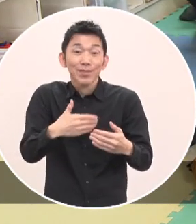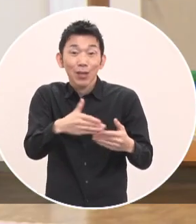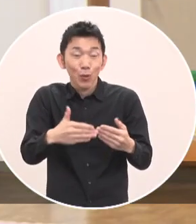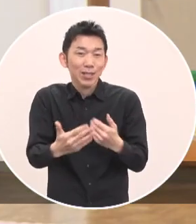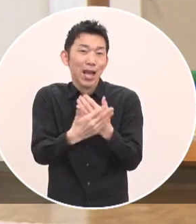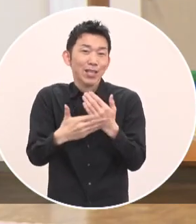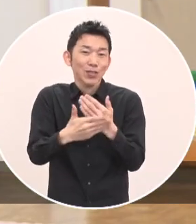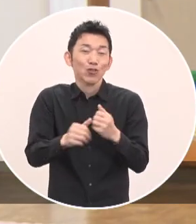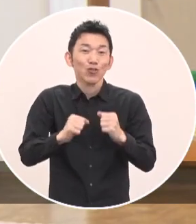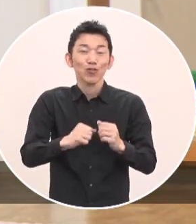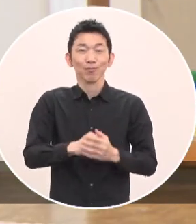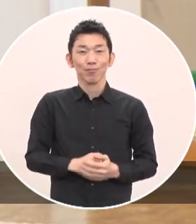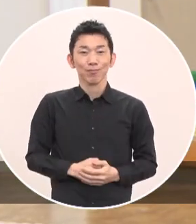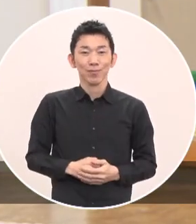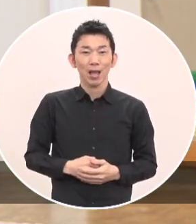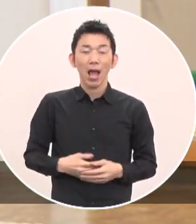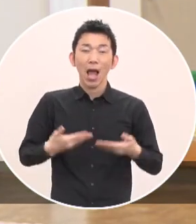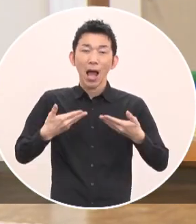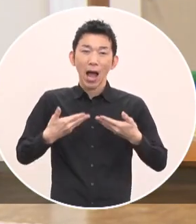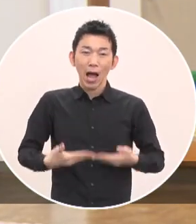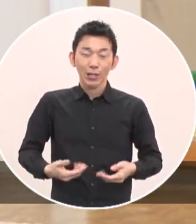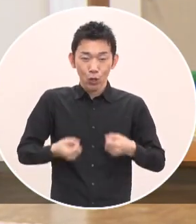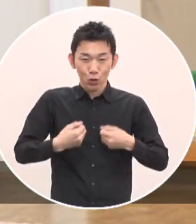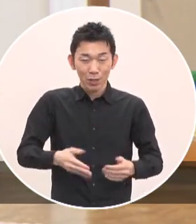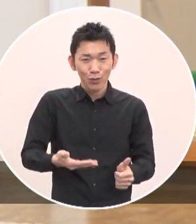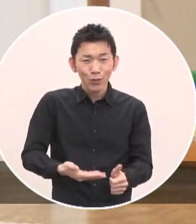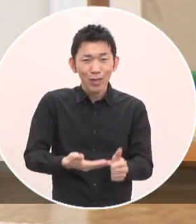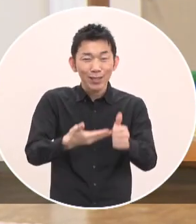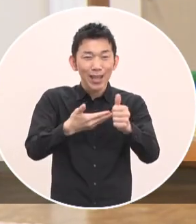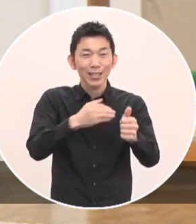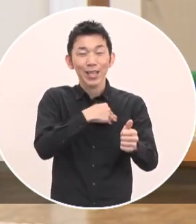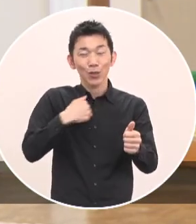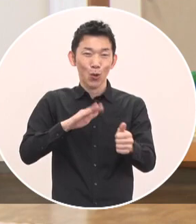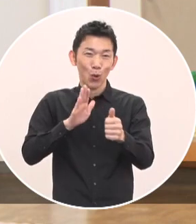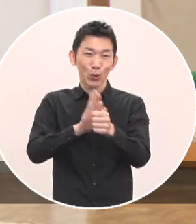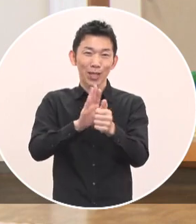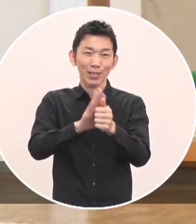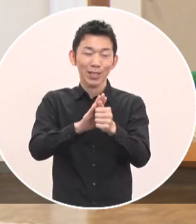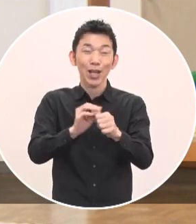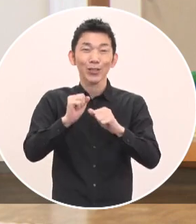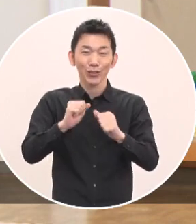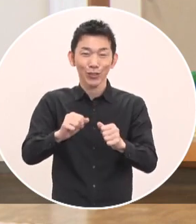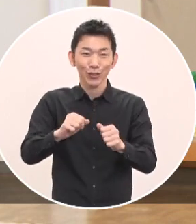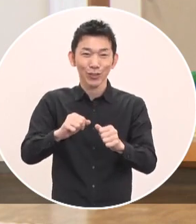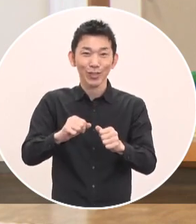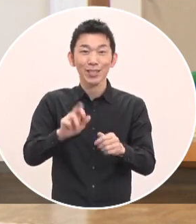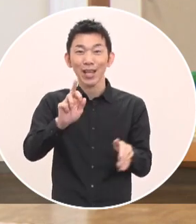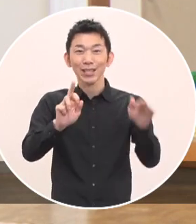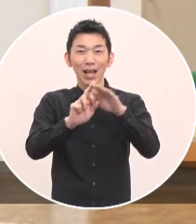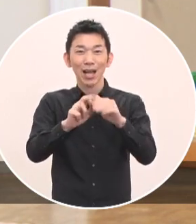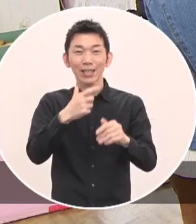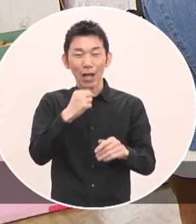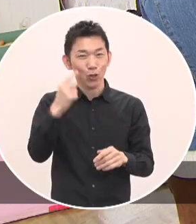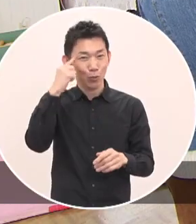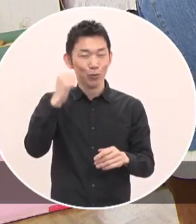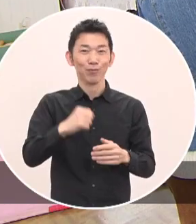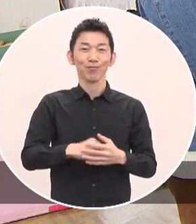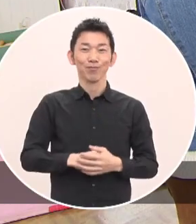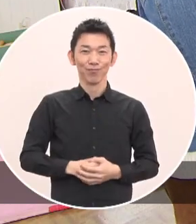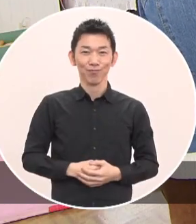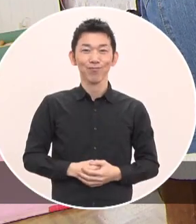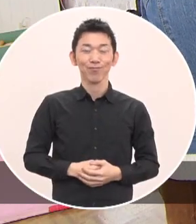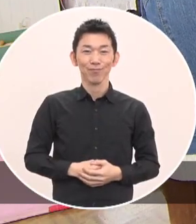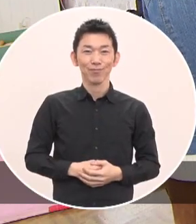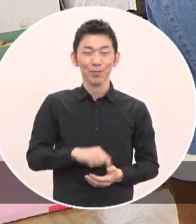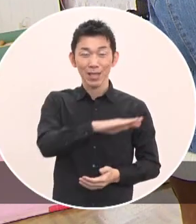ます安心して産み育てられるお手伝いができる子育てセンターでありたいと思っておりますたくさんの